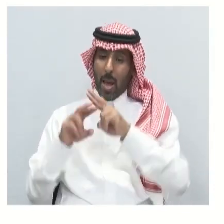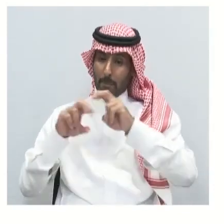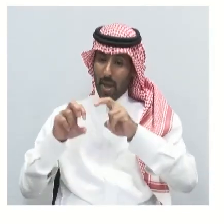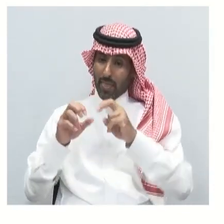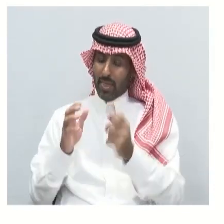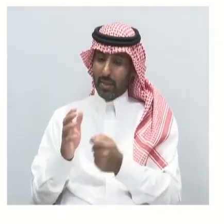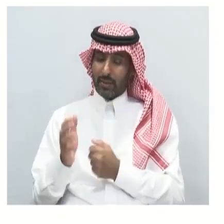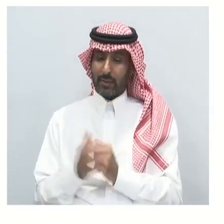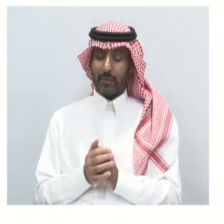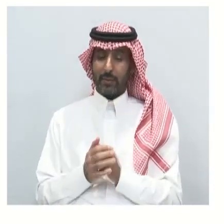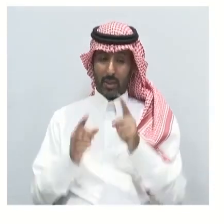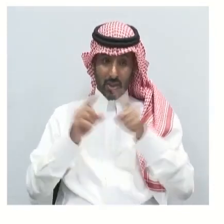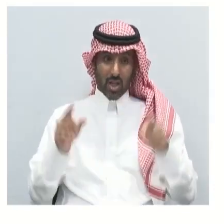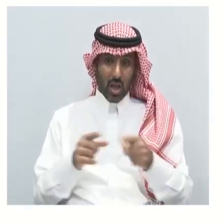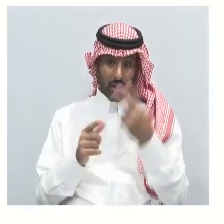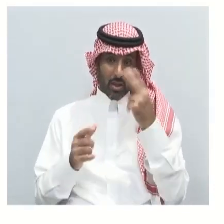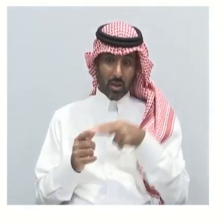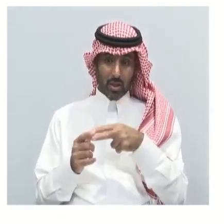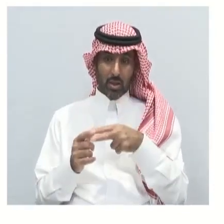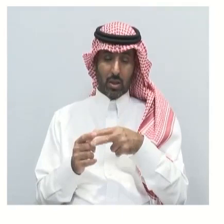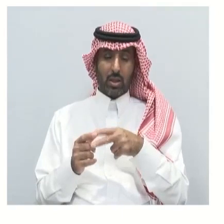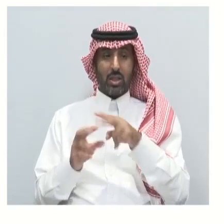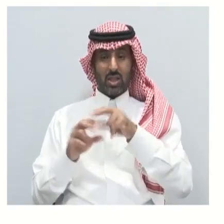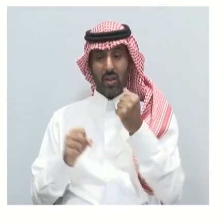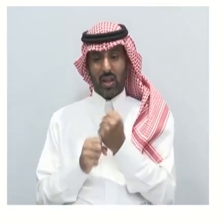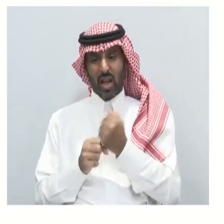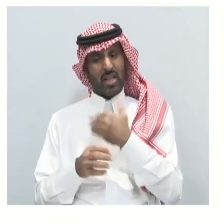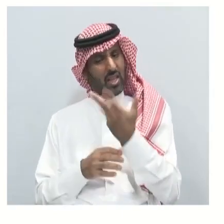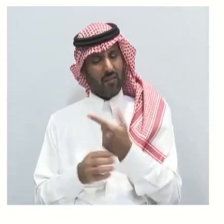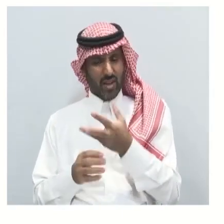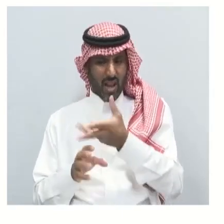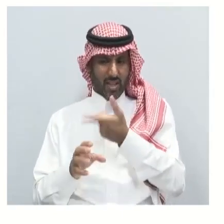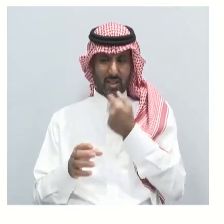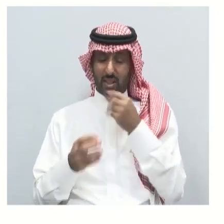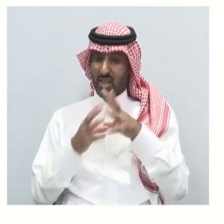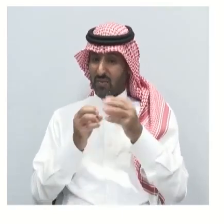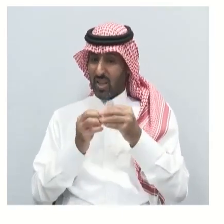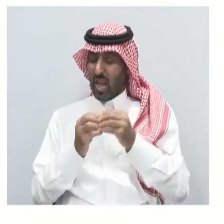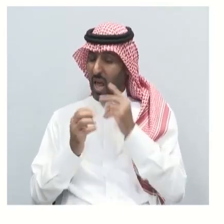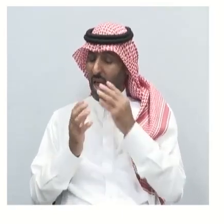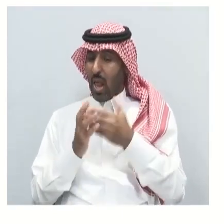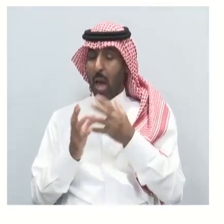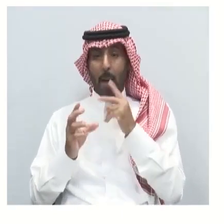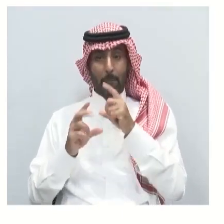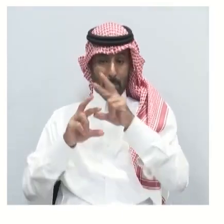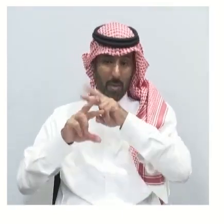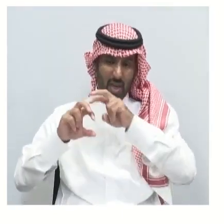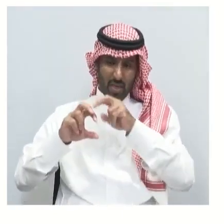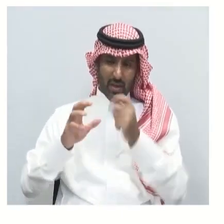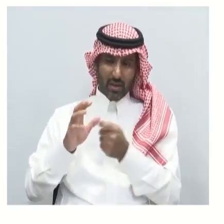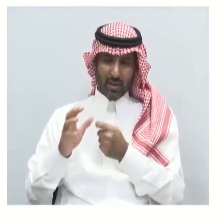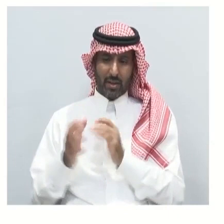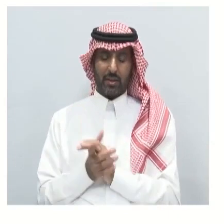السابقه الاطار النظري اجراءات البحث نتائج البحث وتفسيرها والتوصيات والمقترحات